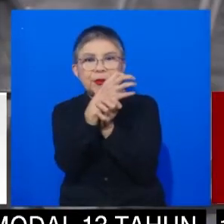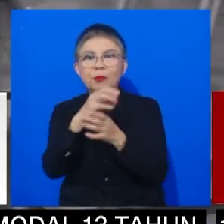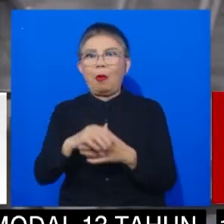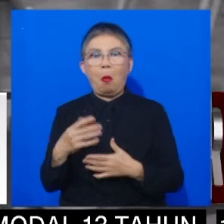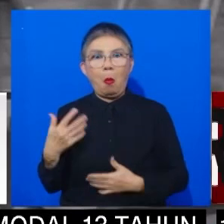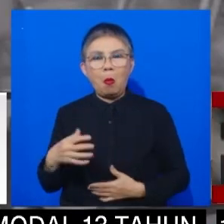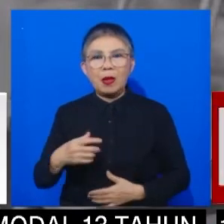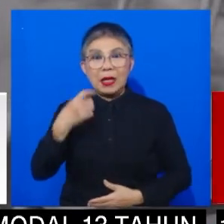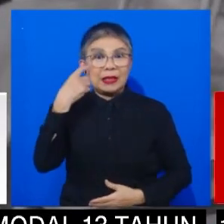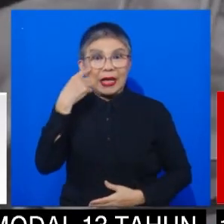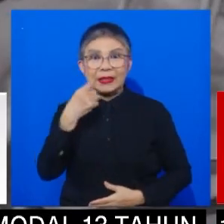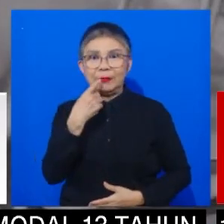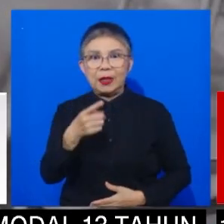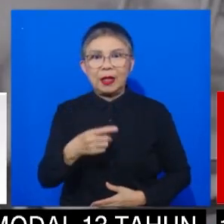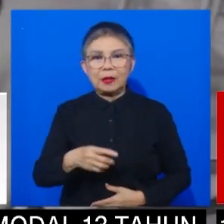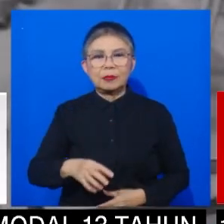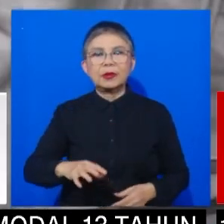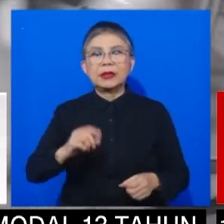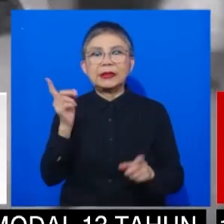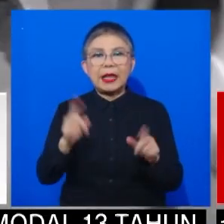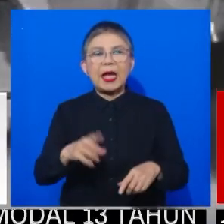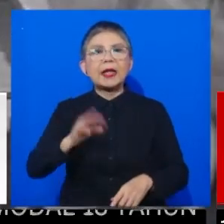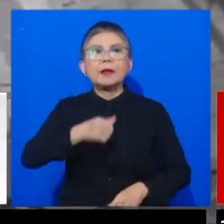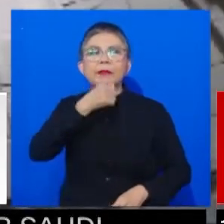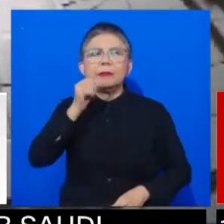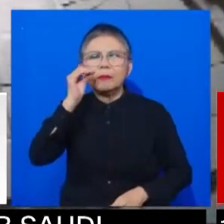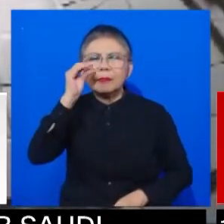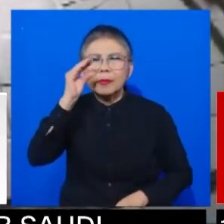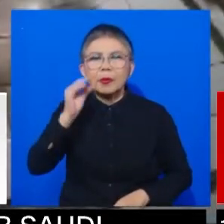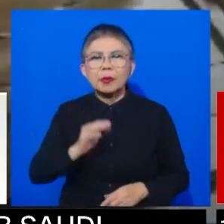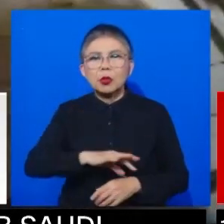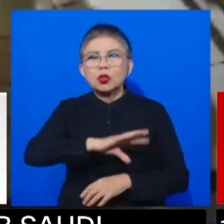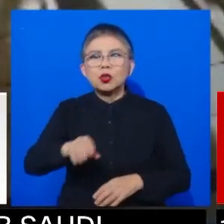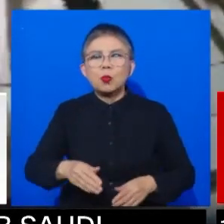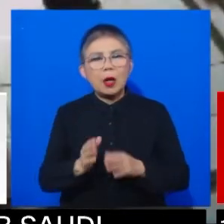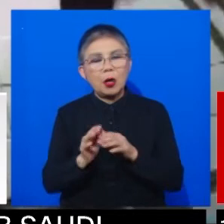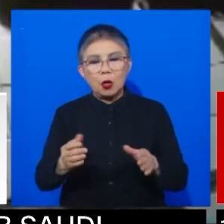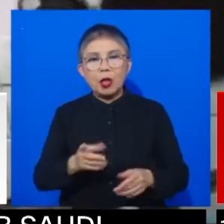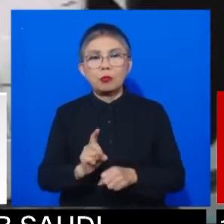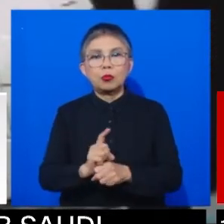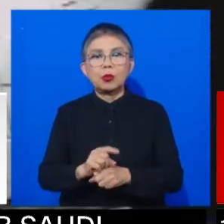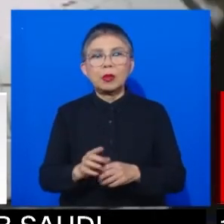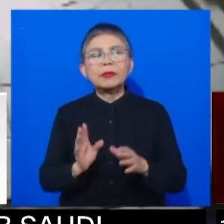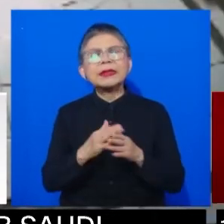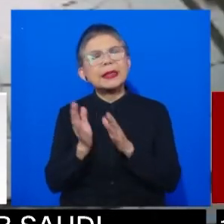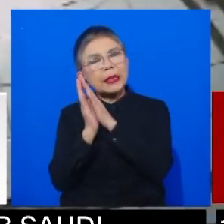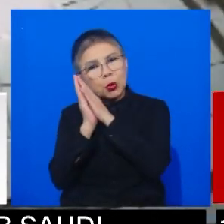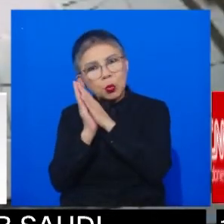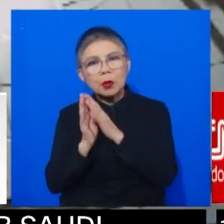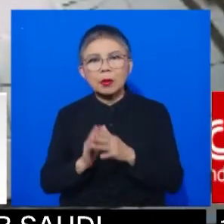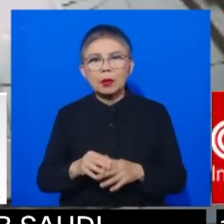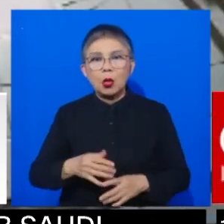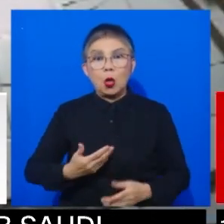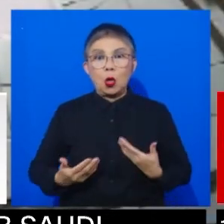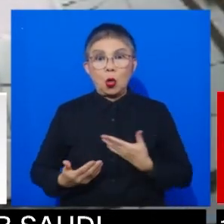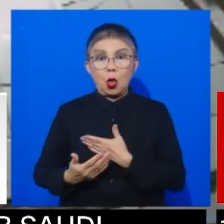Menurut kesaksian korban pada Senin, kejadian pencurian ini terjadi pada Minggu pagi saat seluruh penghuni warung tersebut sedang tertidur pulas. Korban